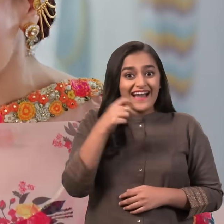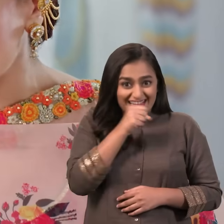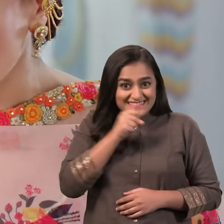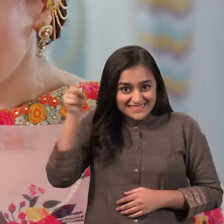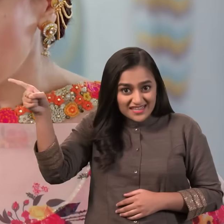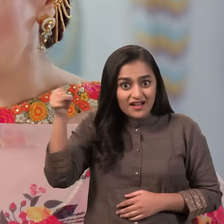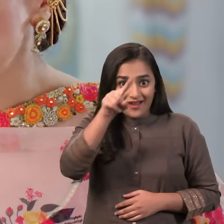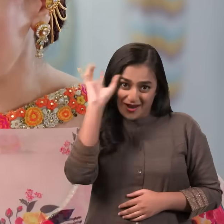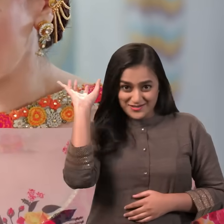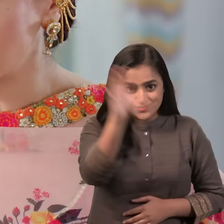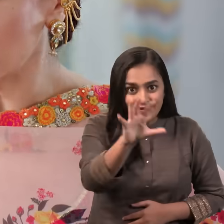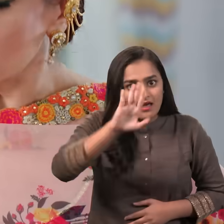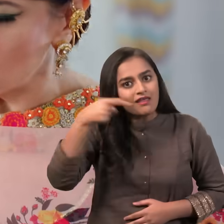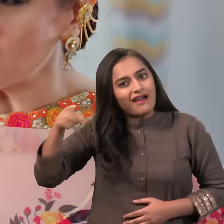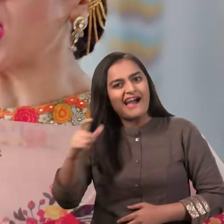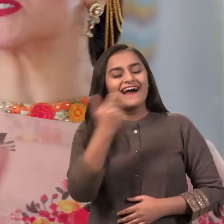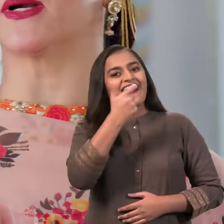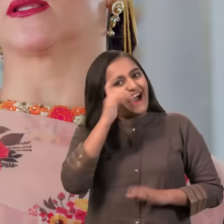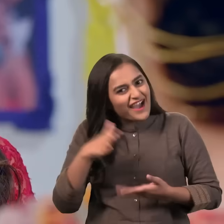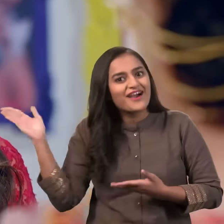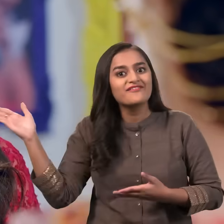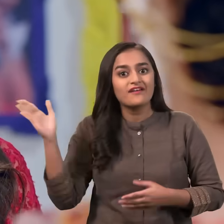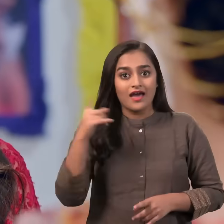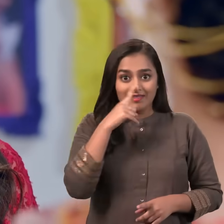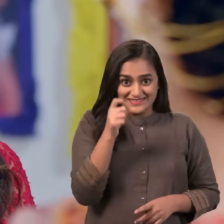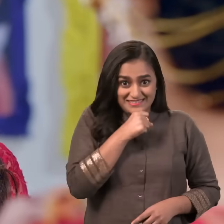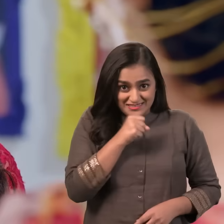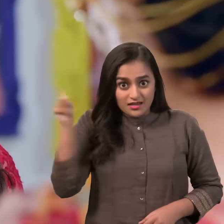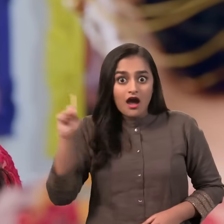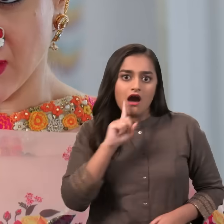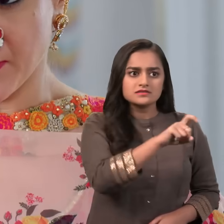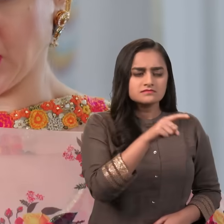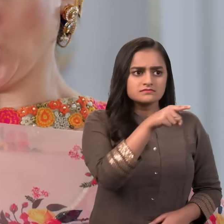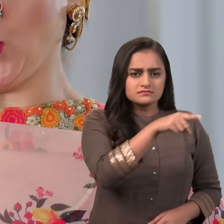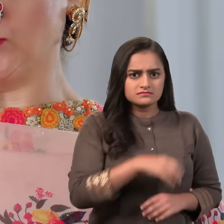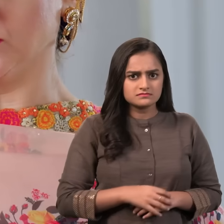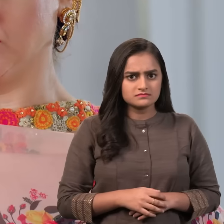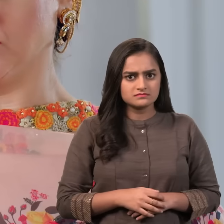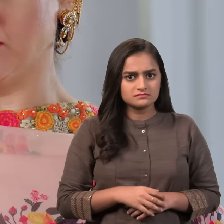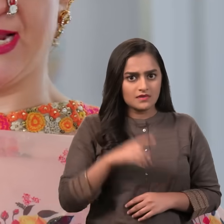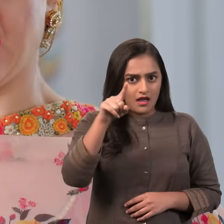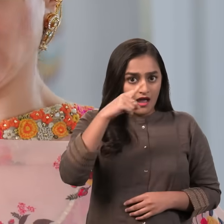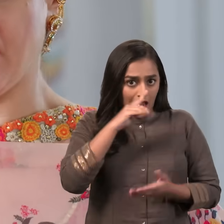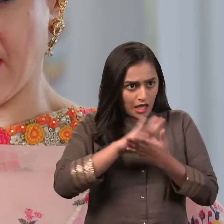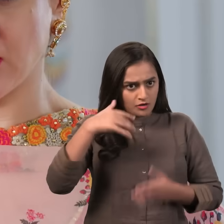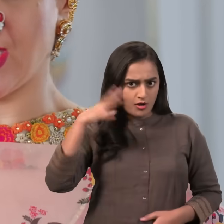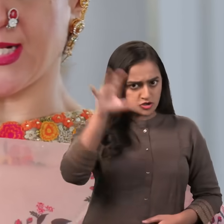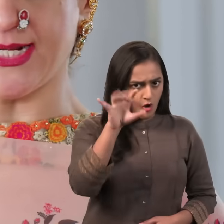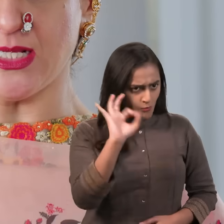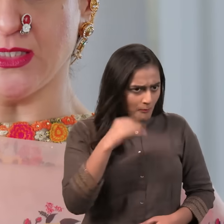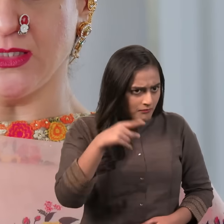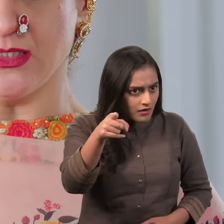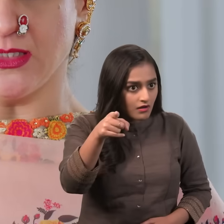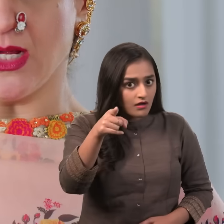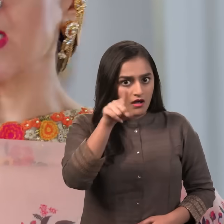भाई साहब ना तुझे डांट कर खुद ही हंस पड़ते हैं और जीजी से पूछते हैं, प्रीतो मैंने हीर को बराबर तो डांटा